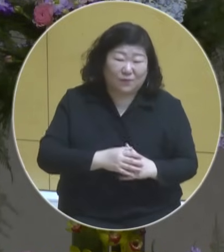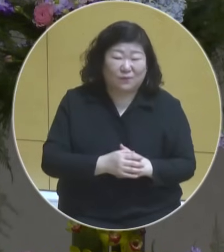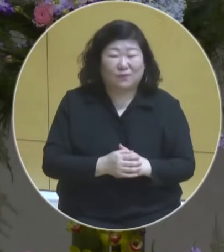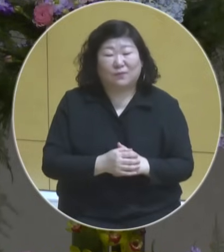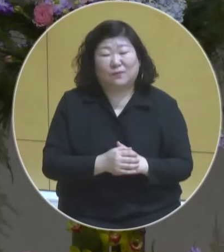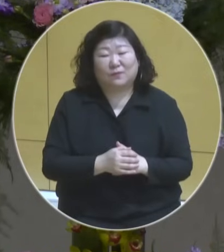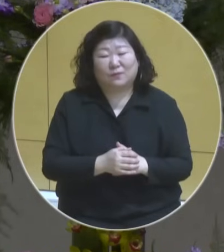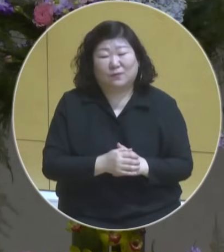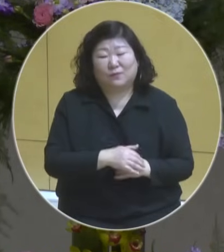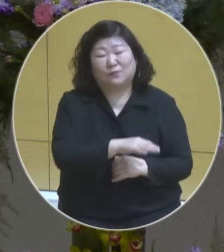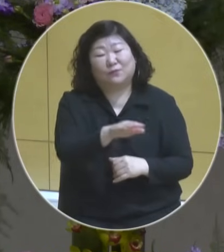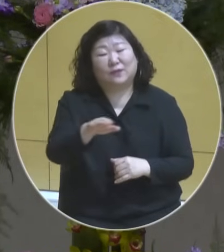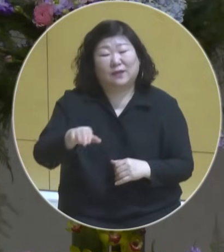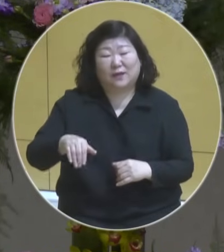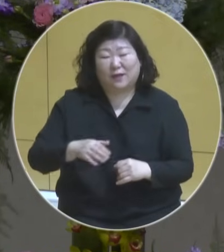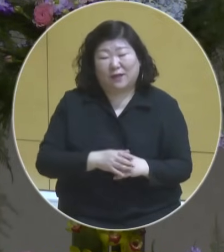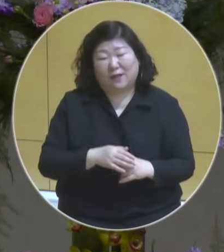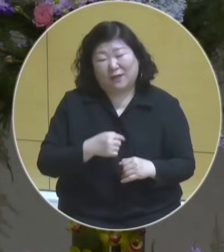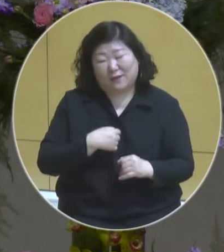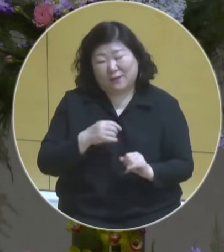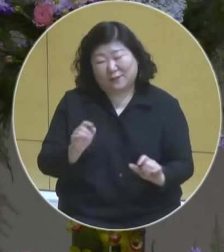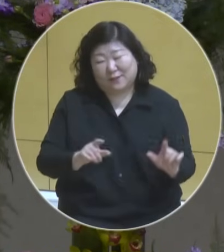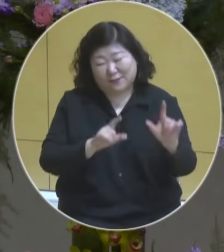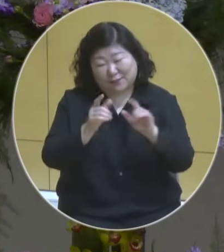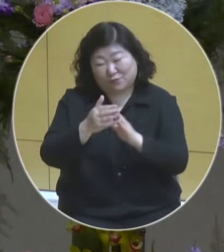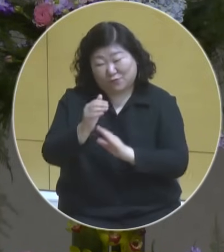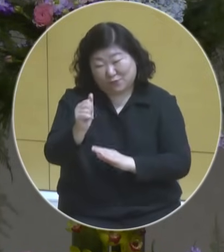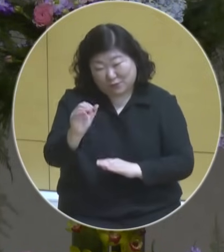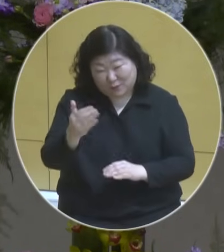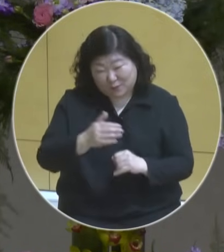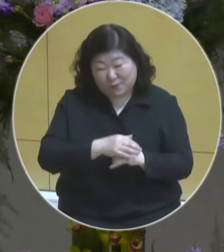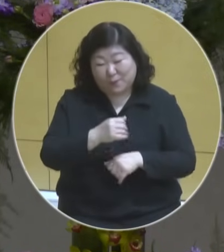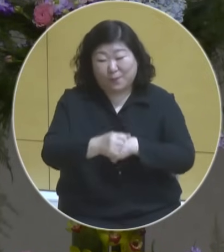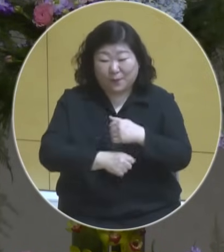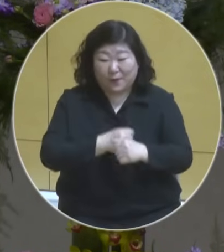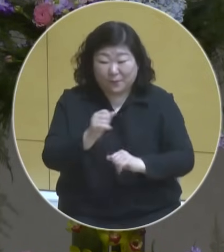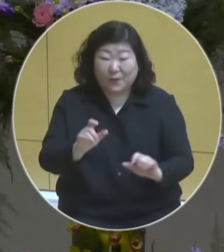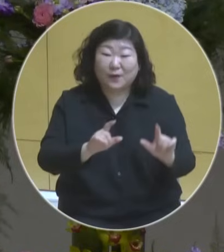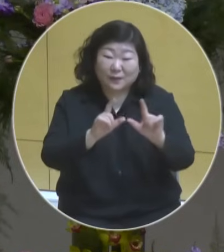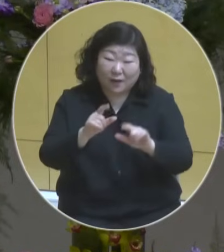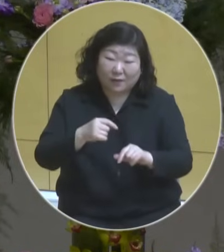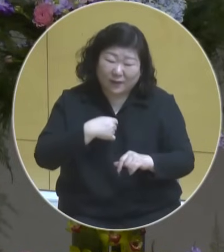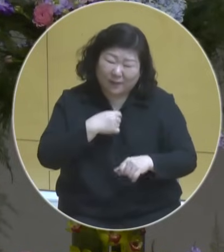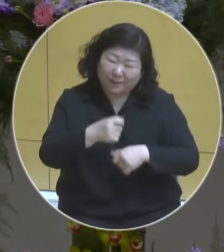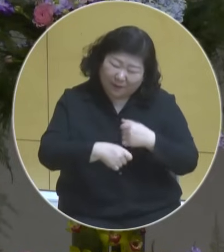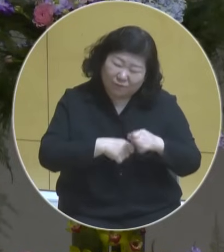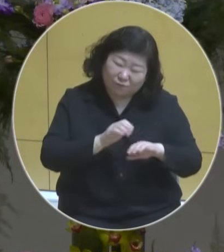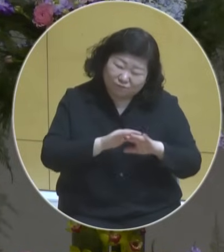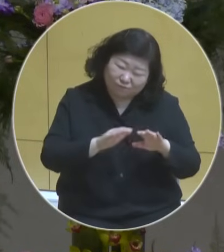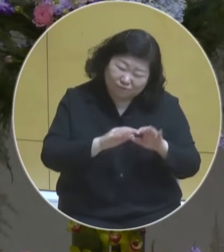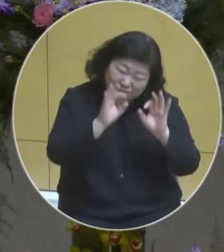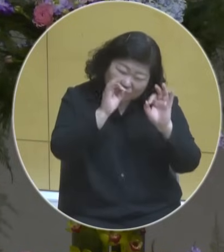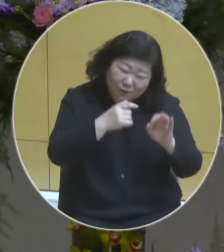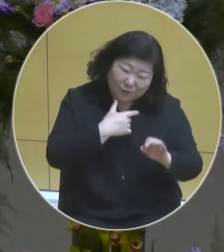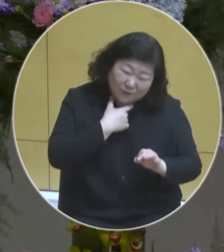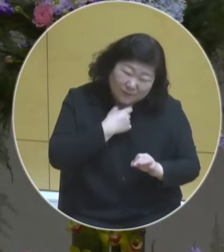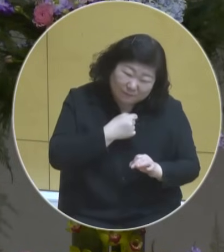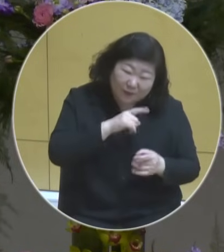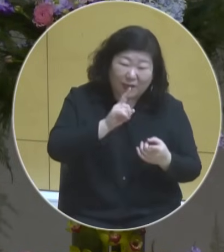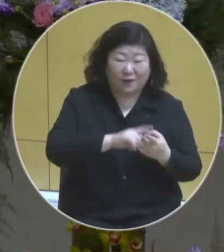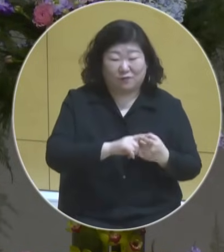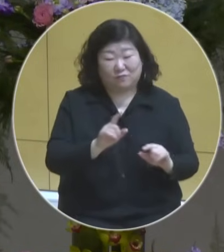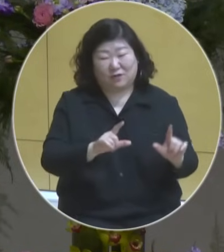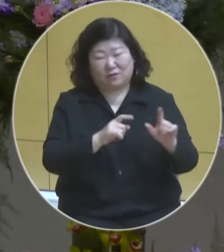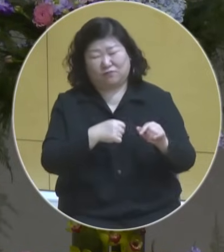말이에요 우리는 우리가 내 인생의 주인이 되어서 내 마음대로 살고 싶고 내 마음대로 해석하고 싶고 내 마음대로 보고 싶은 대로 살아가는 것이 우리